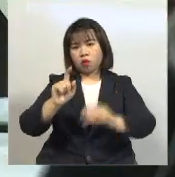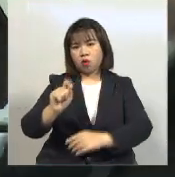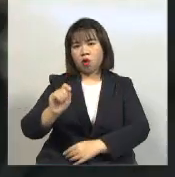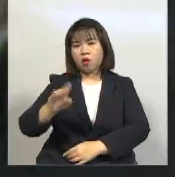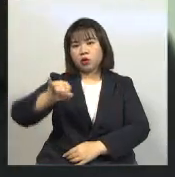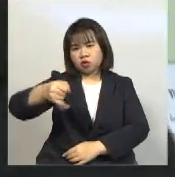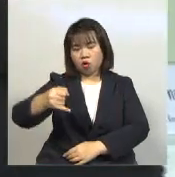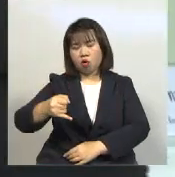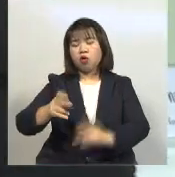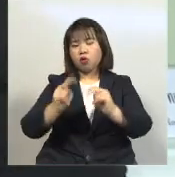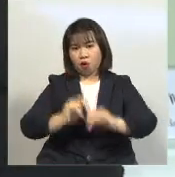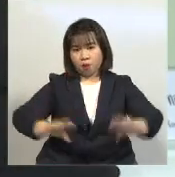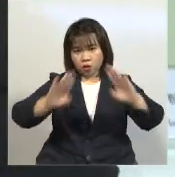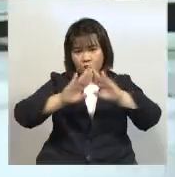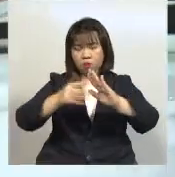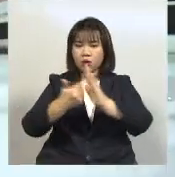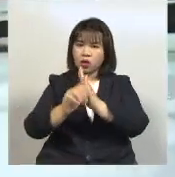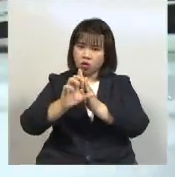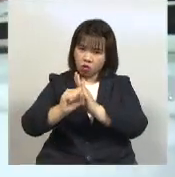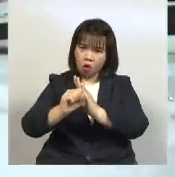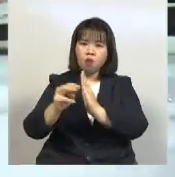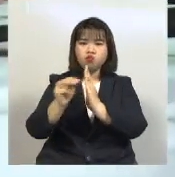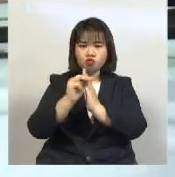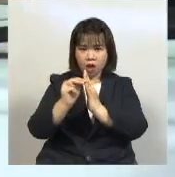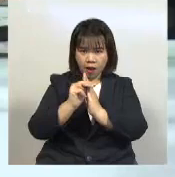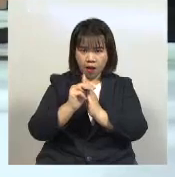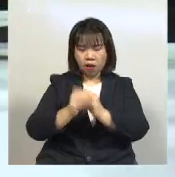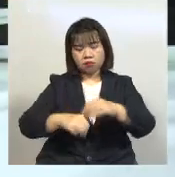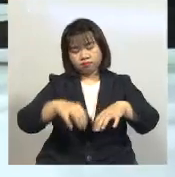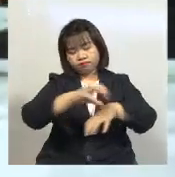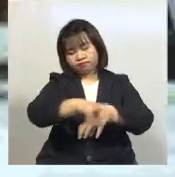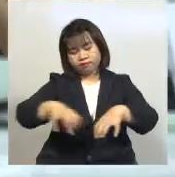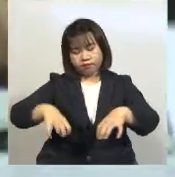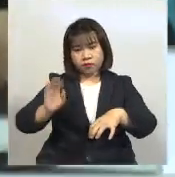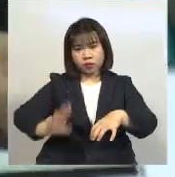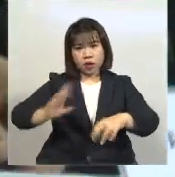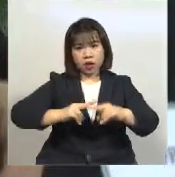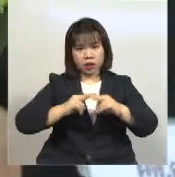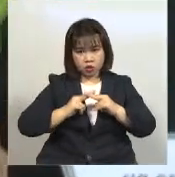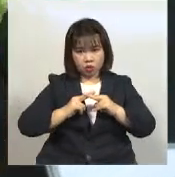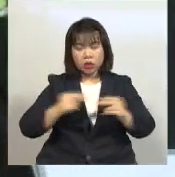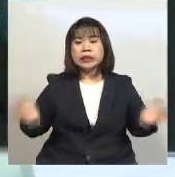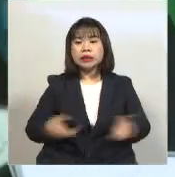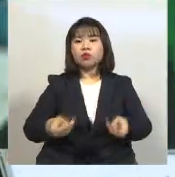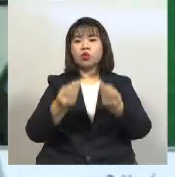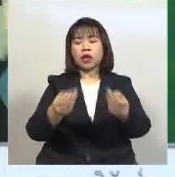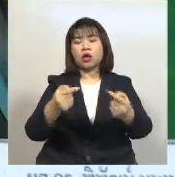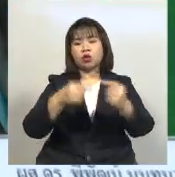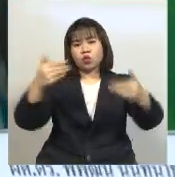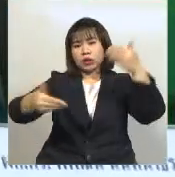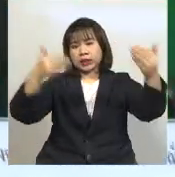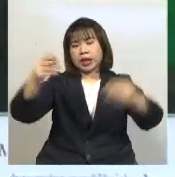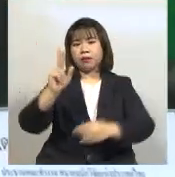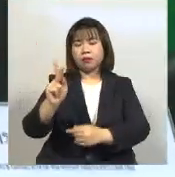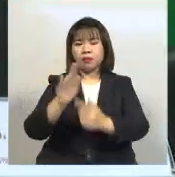นจังหวัดนครพนมสกลนครมุกดาหารและภาคีเครือข่ายภาคเอกชนสนับสนุนการจัดงานเทศก